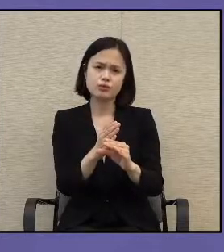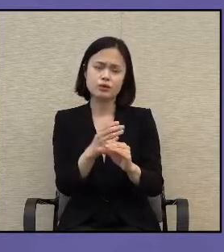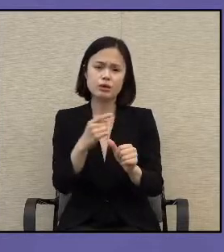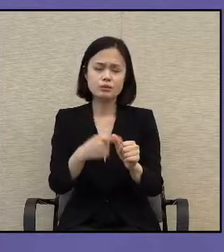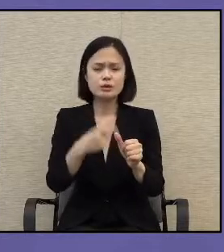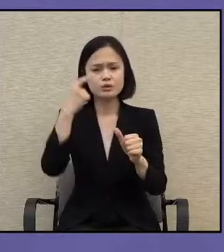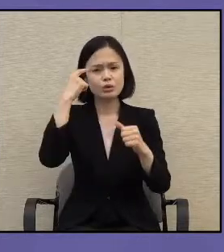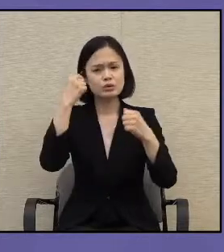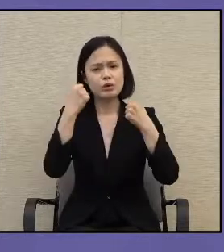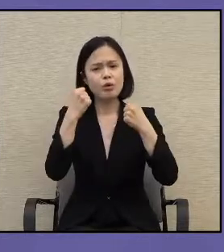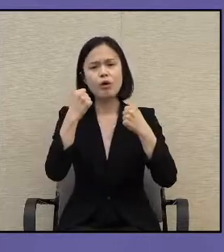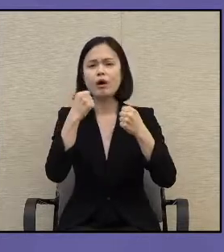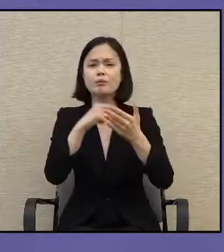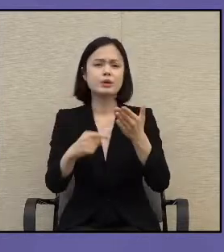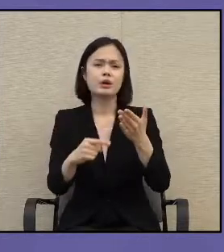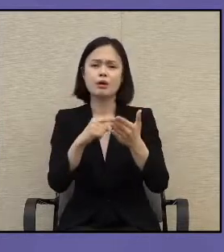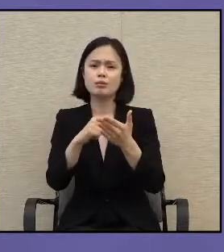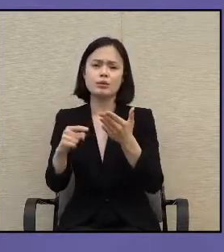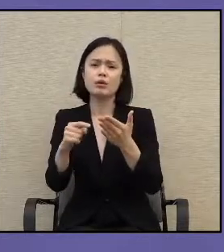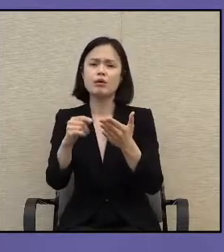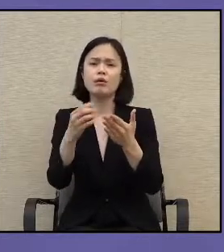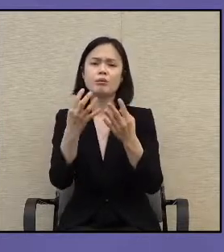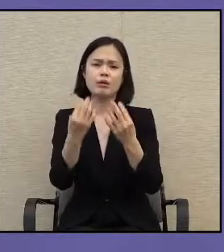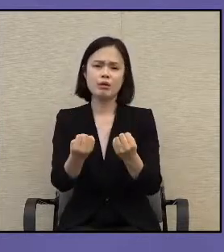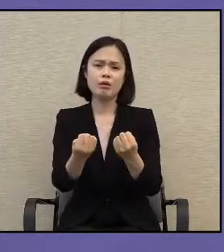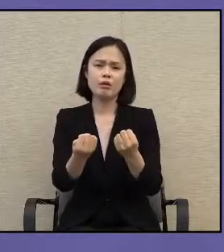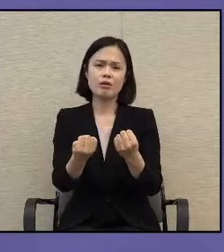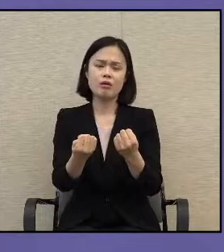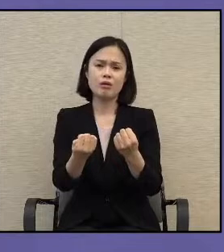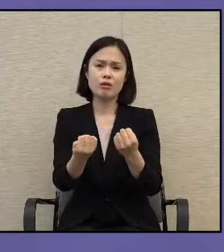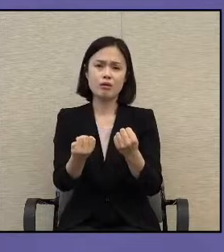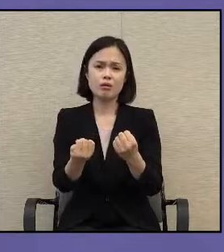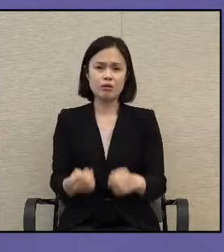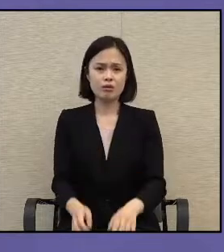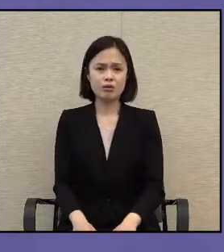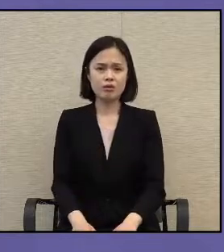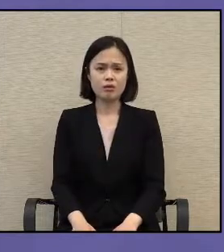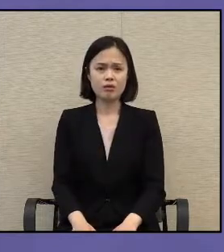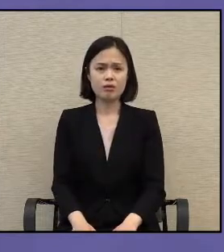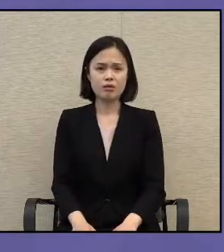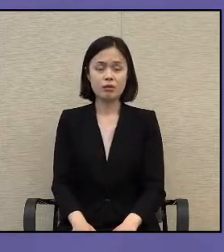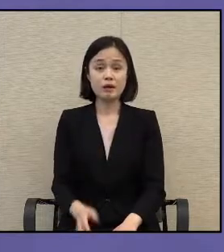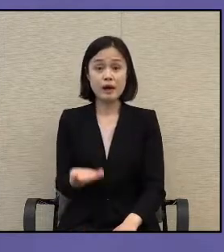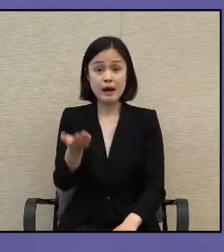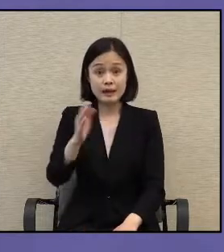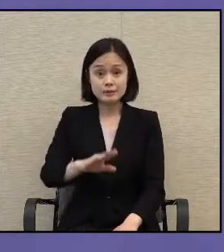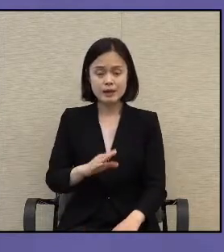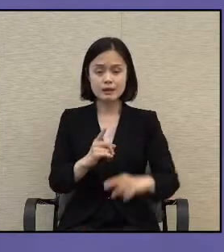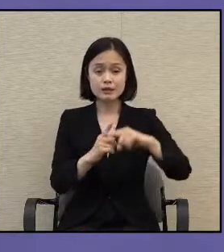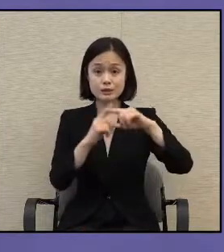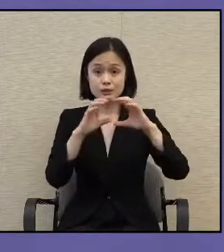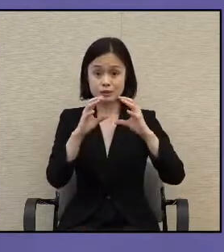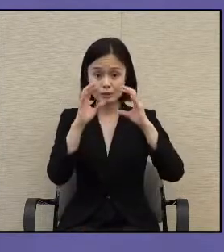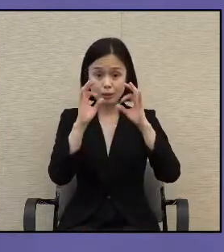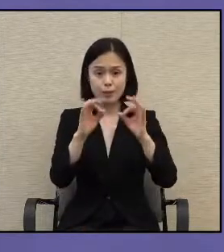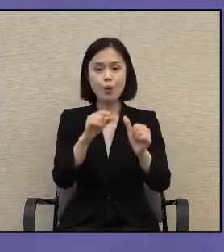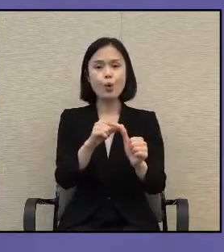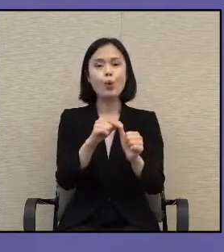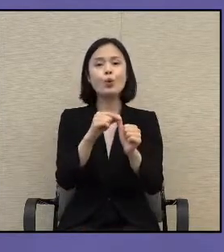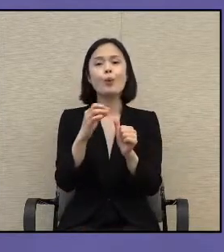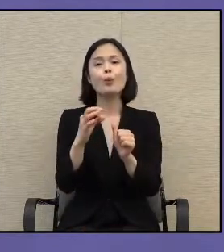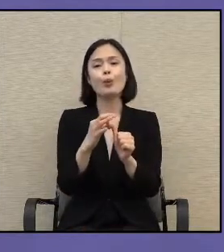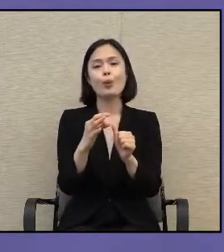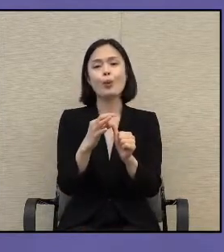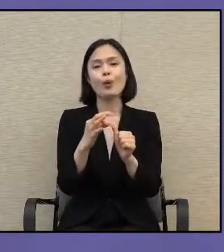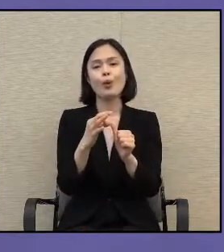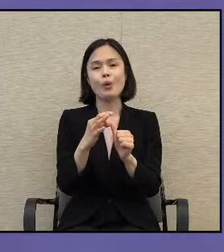이제 고용들을 유지하면서 살아가고 있구나라고 하는 것들을 볼 수가 있는데, 이제 저희는